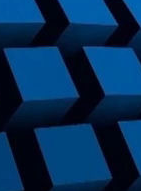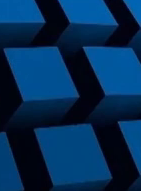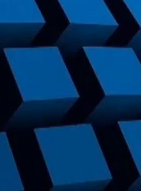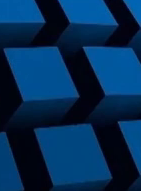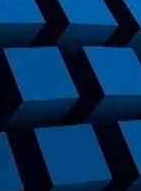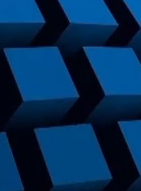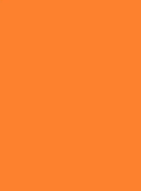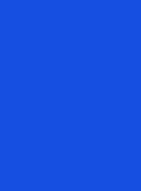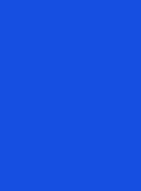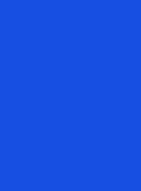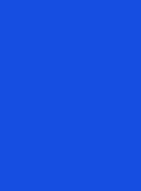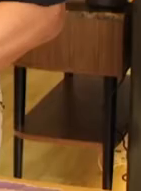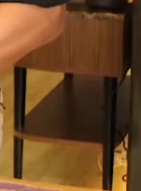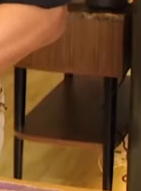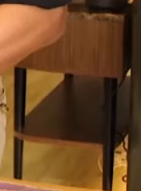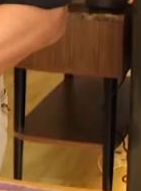hai hai